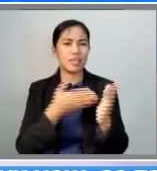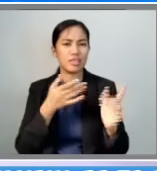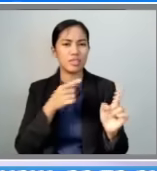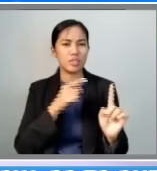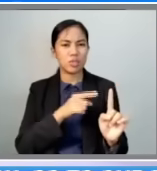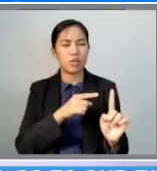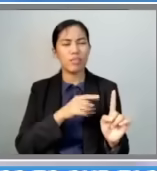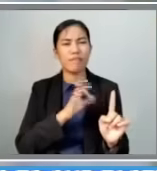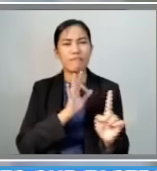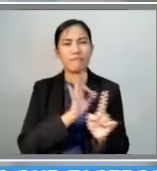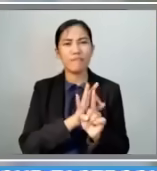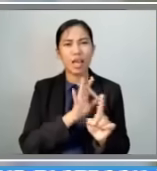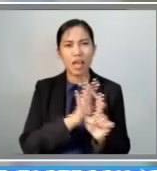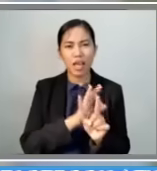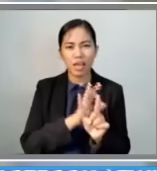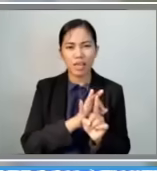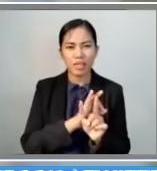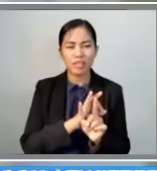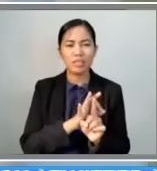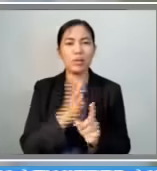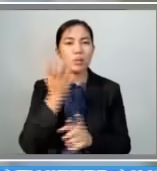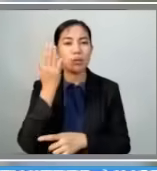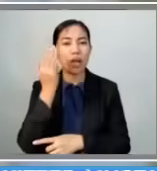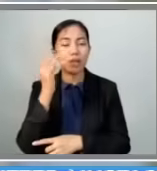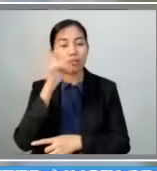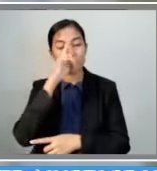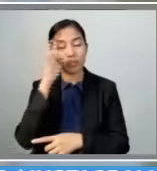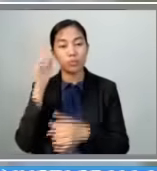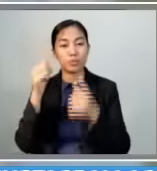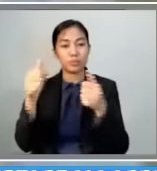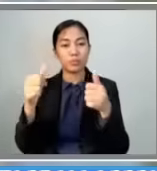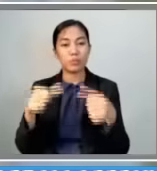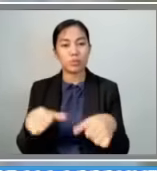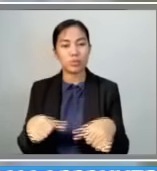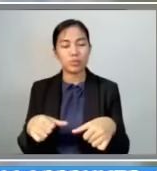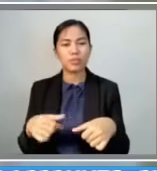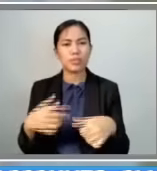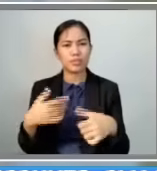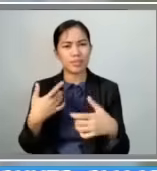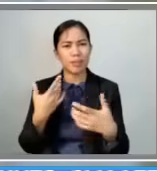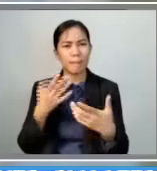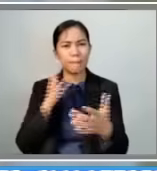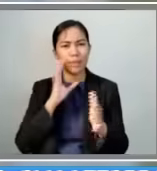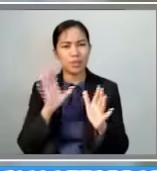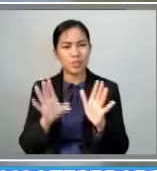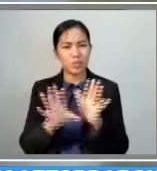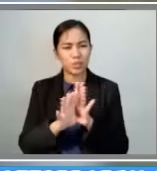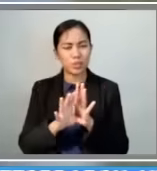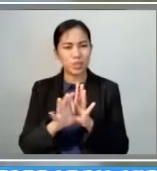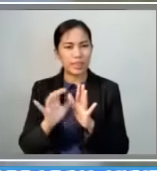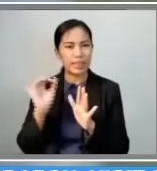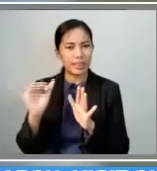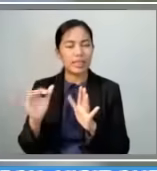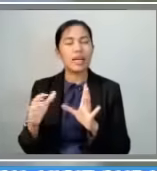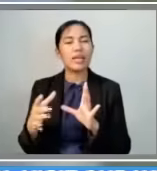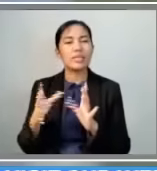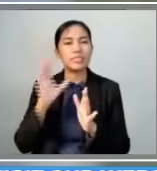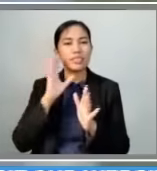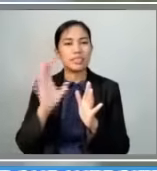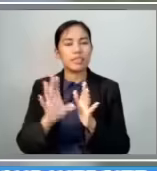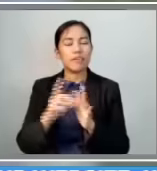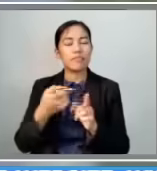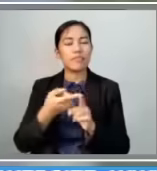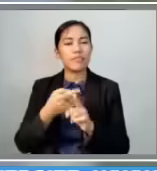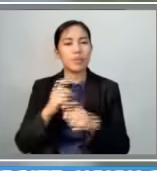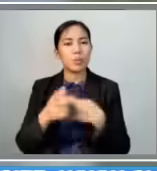fan. Nag-post kasi ang isang user sa social media ng controversial pictures. nakuha umano ang mga ito sa hotel room ni Jaehyun habang